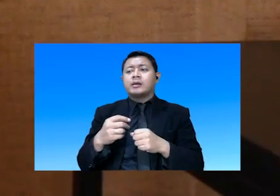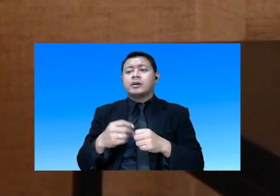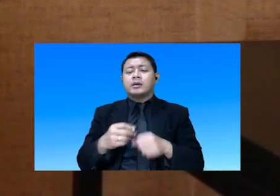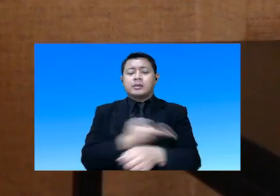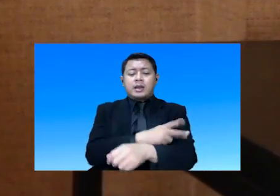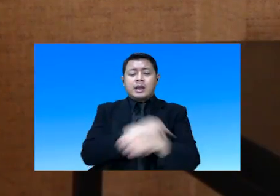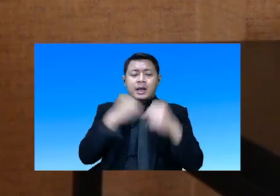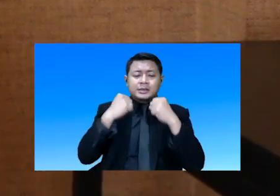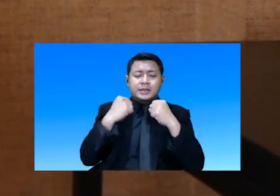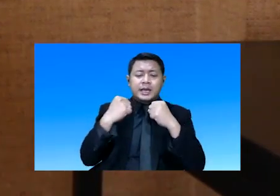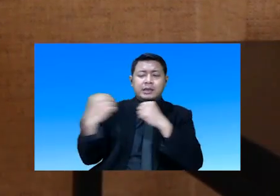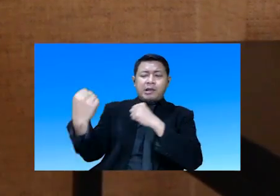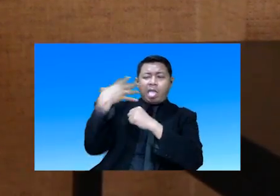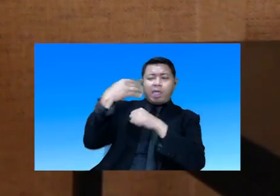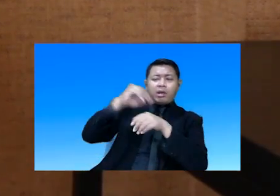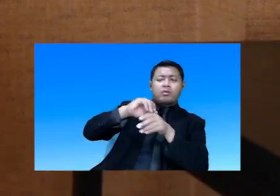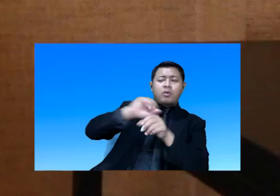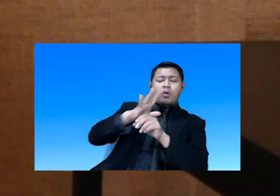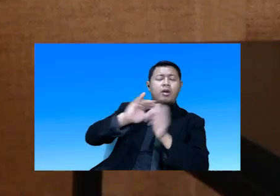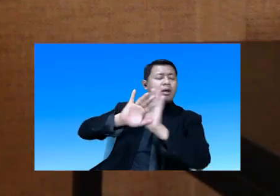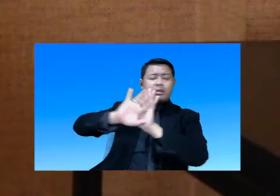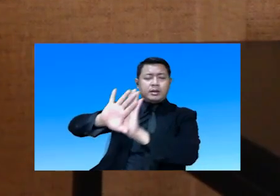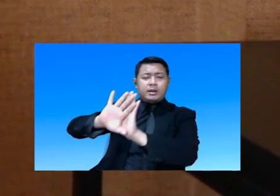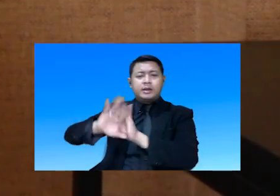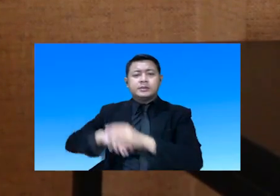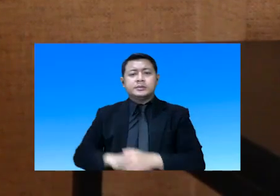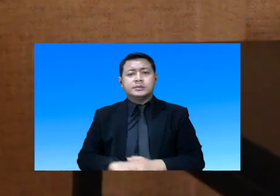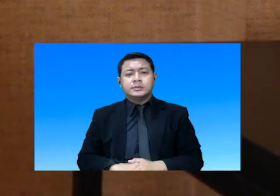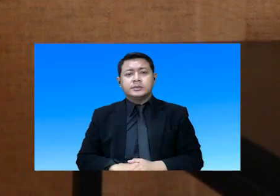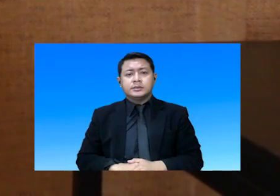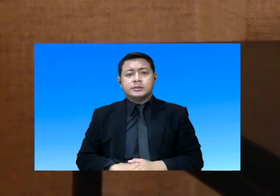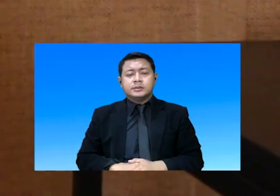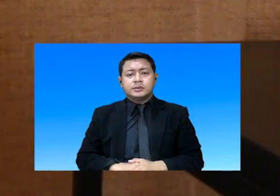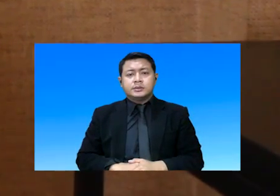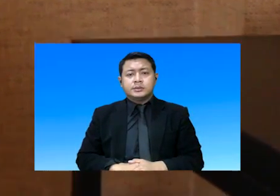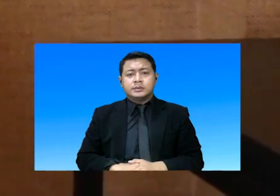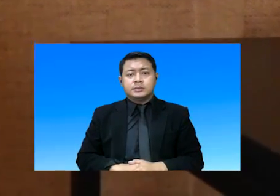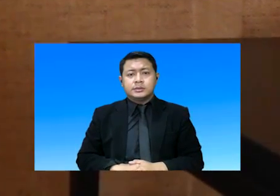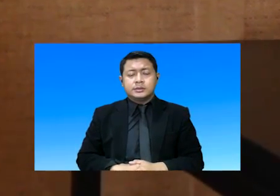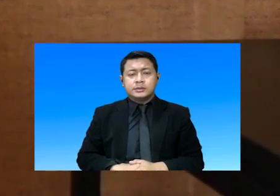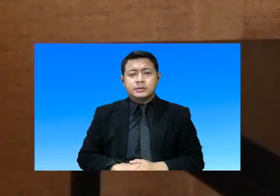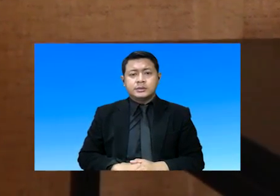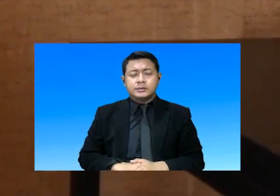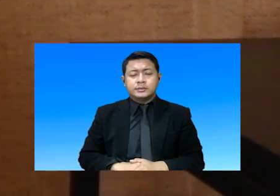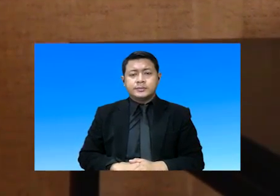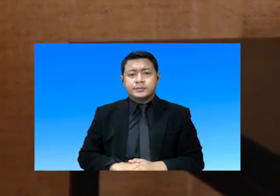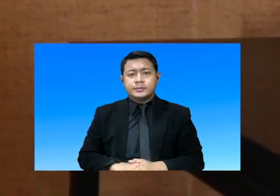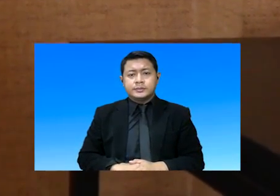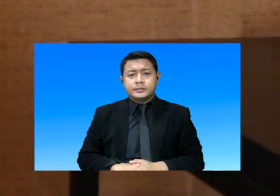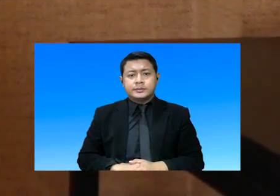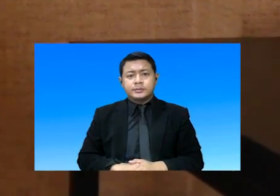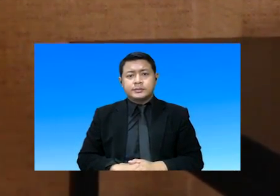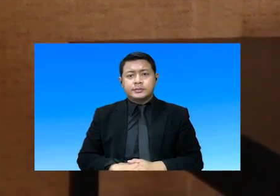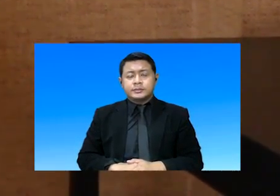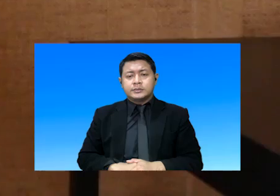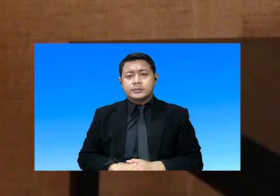Kita sebagai nakes ini perlu banget gitu ya mengandalkan kekuatan setelah diri kita, karena kalau kita lihat